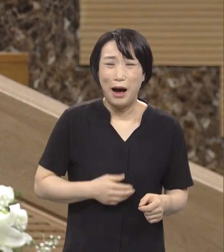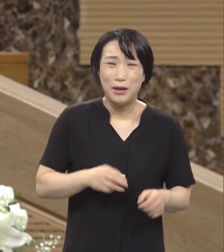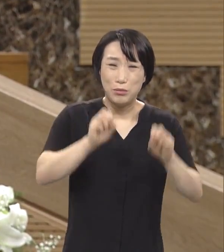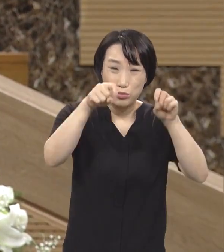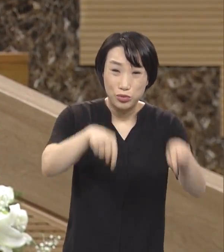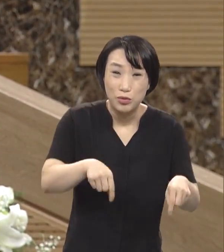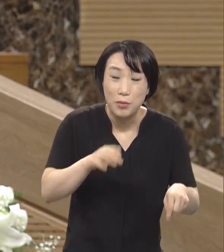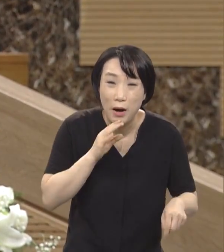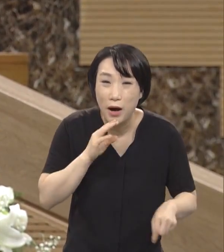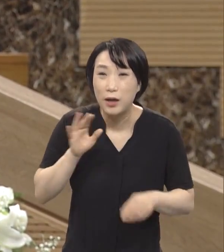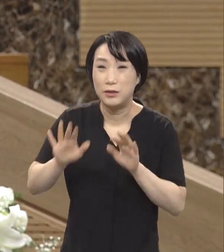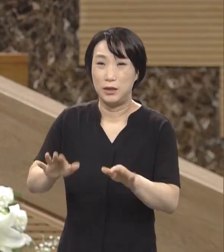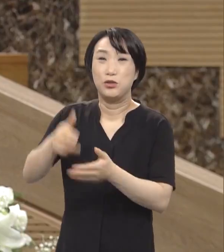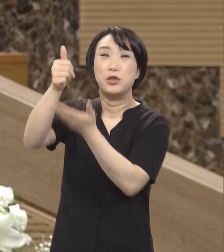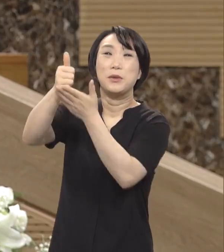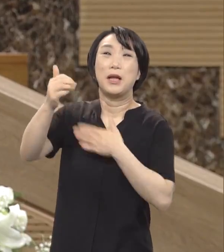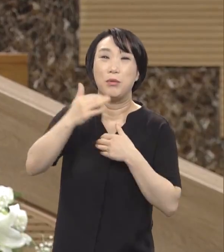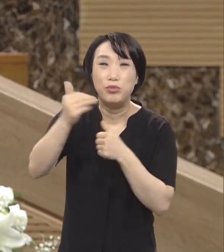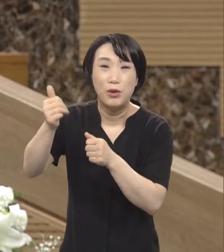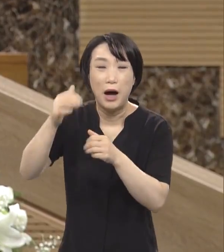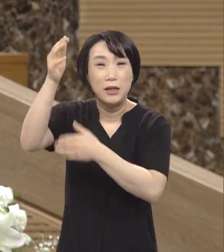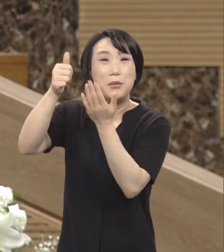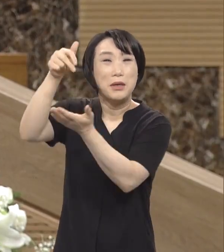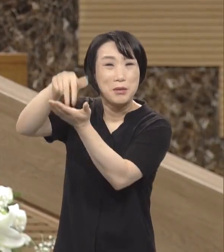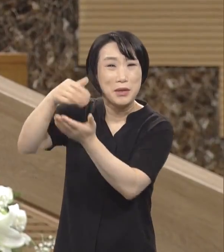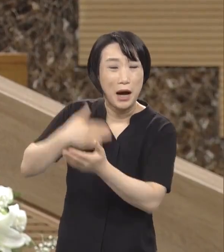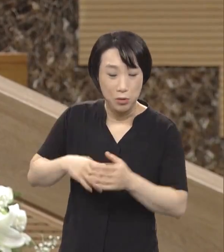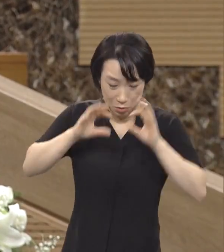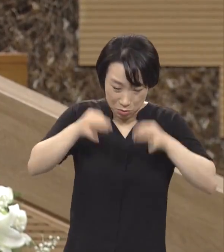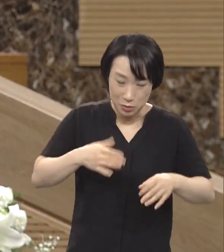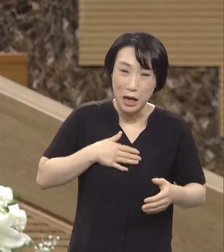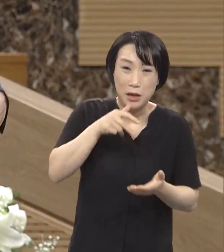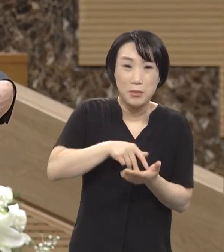사정과 하나님의 사정을 알아 회개하고 제사함 받고